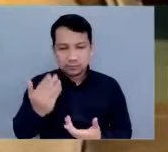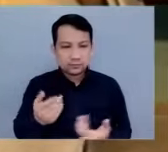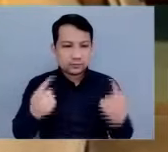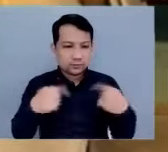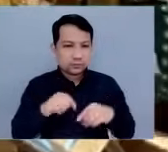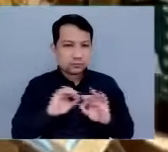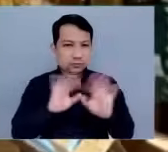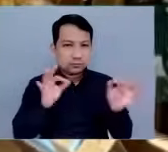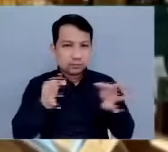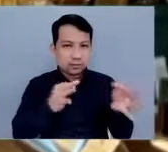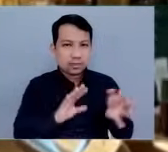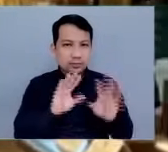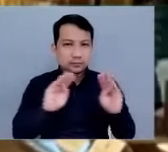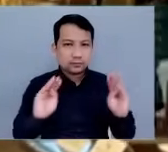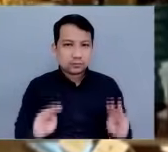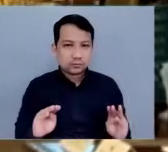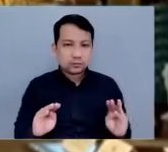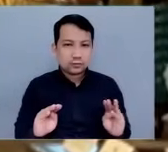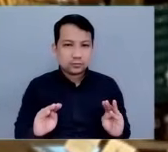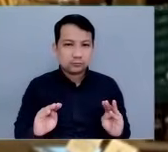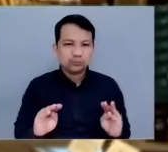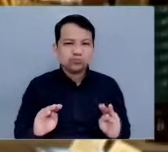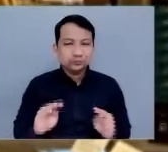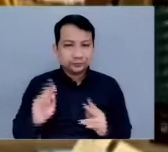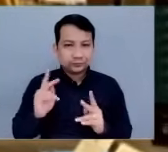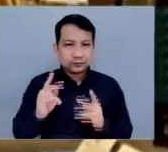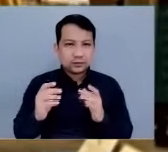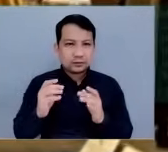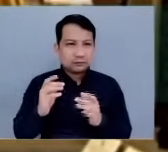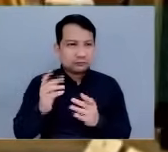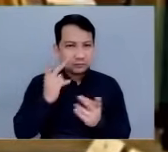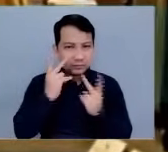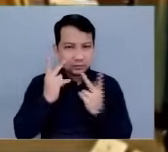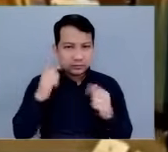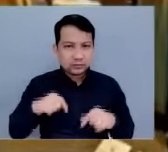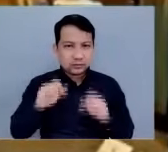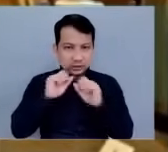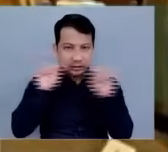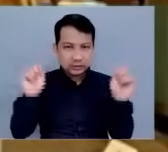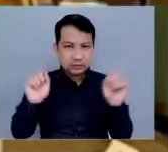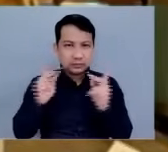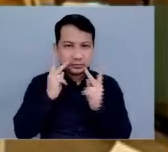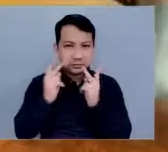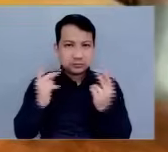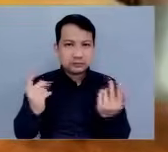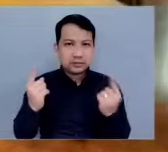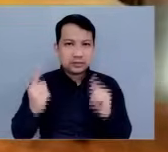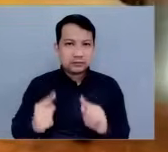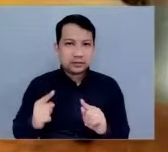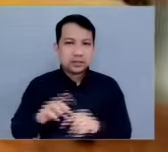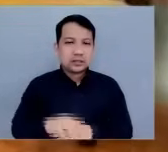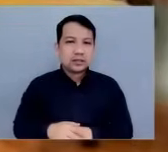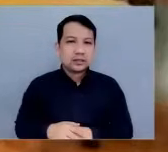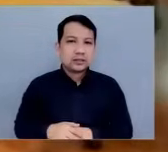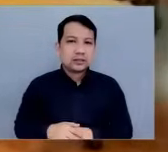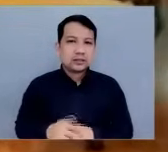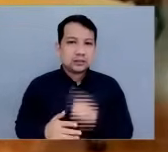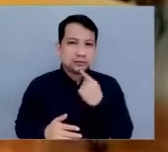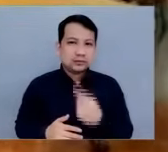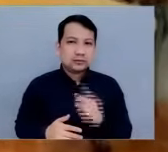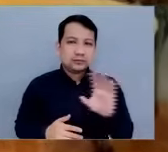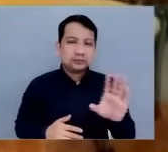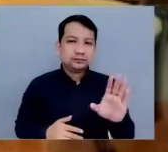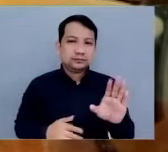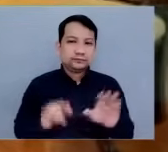nililinaw namin sa Malacanang kung state visit ba to, official visit, kasi mukhang surprise visit nga yung nangyari. Ano? Pero sa panig kasi ng